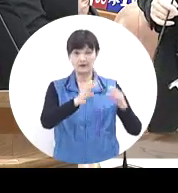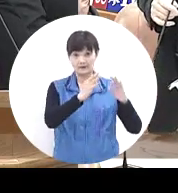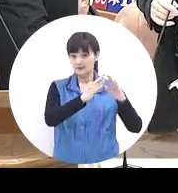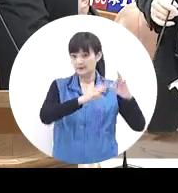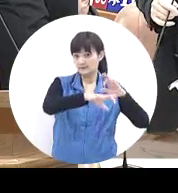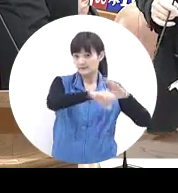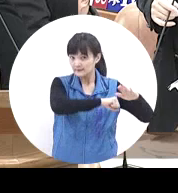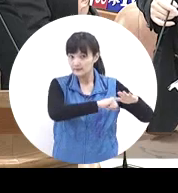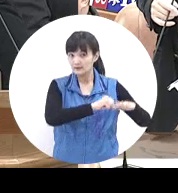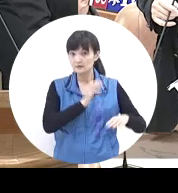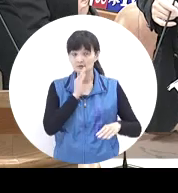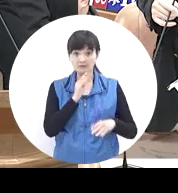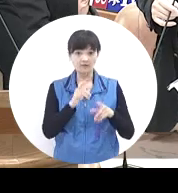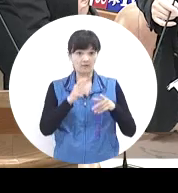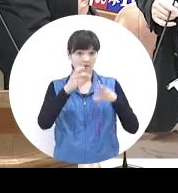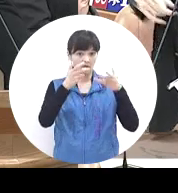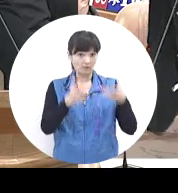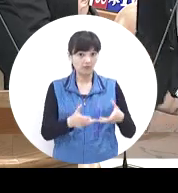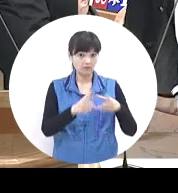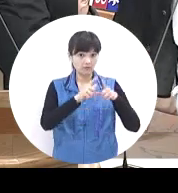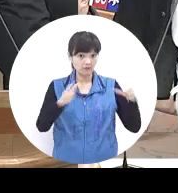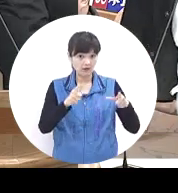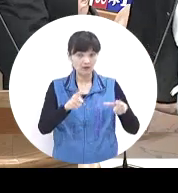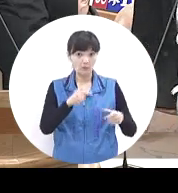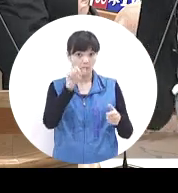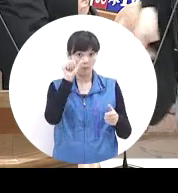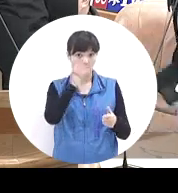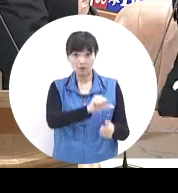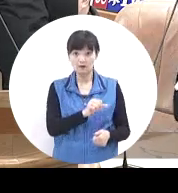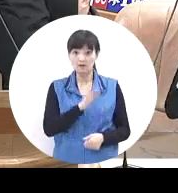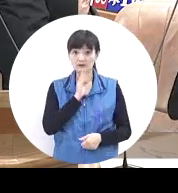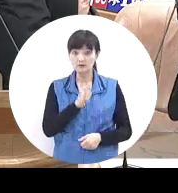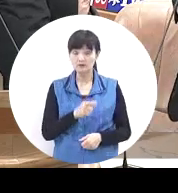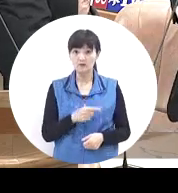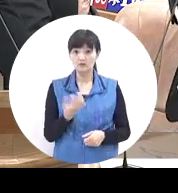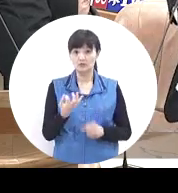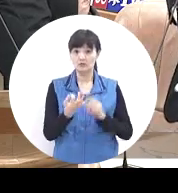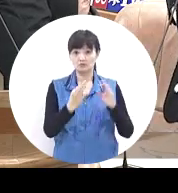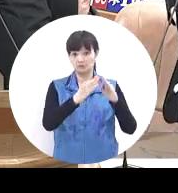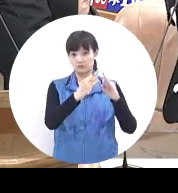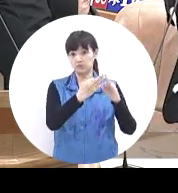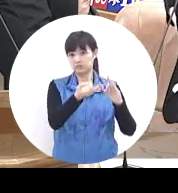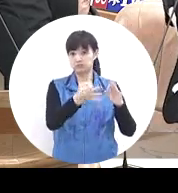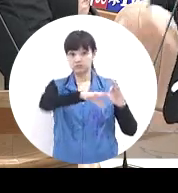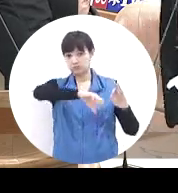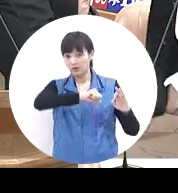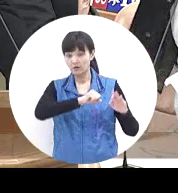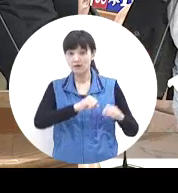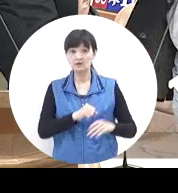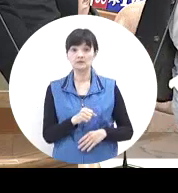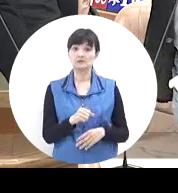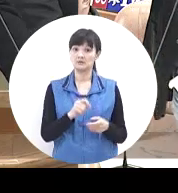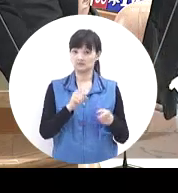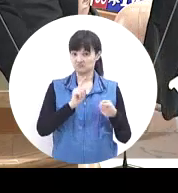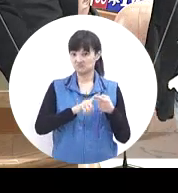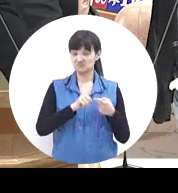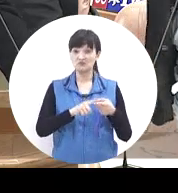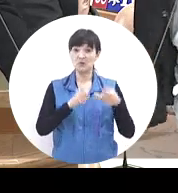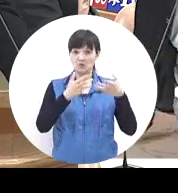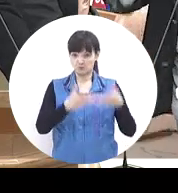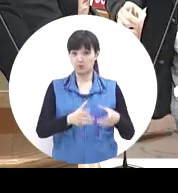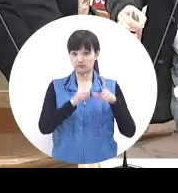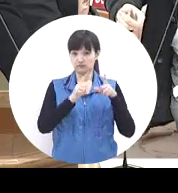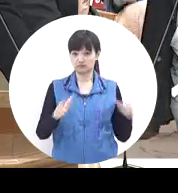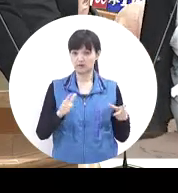刑犯来办，对不对？ 要抢什么东西？ 抢银行啊， 抢银行， 抢钱呐、啊， 抢银行当然是重大刑案。 重大刑案，对不对？所